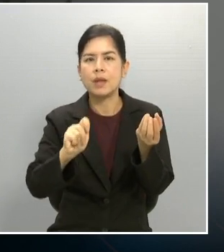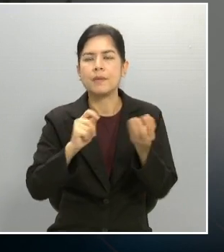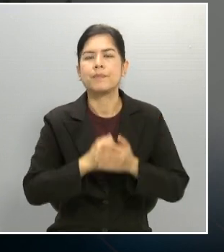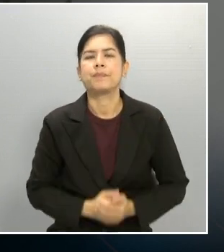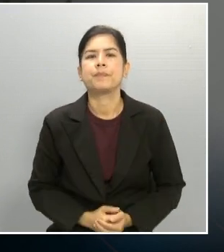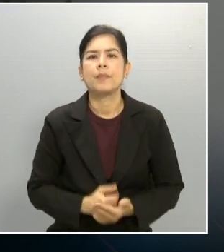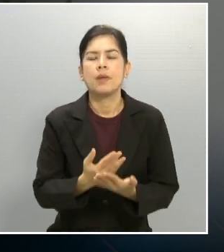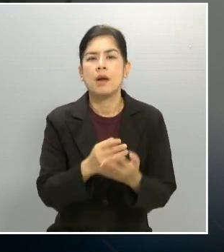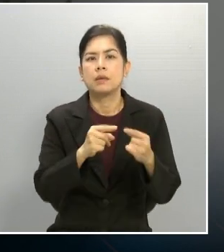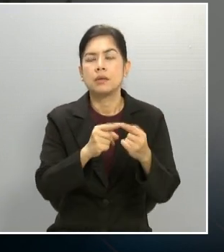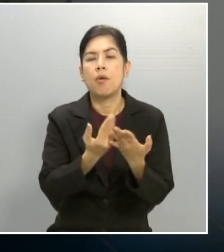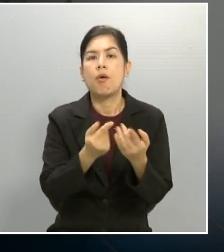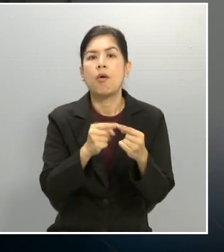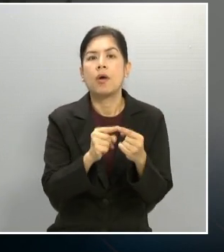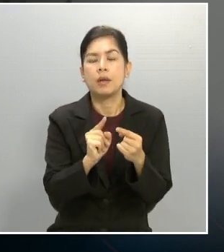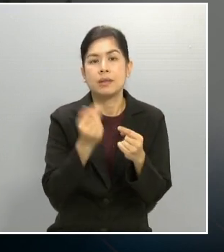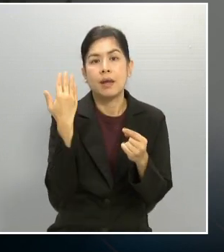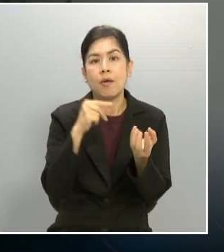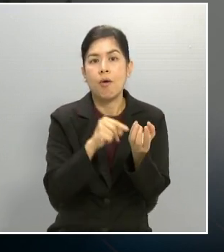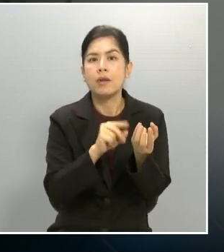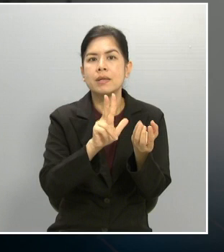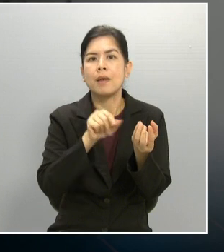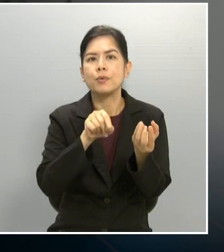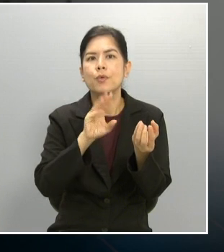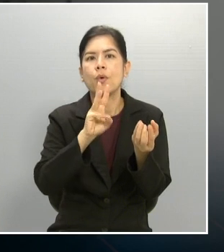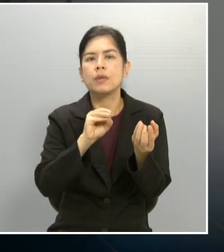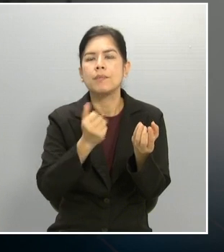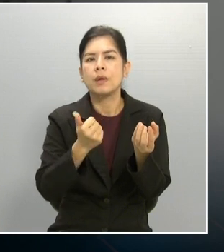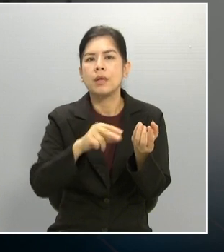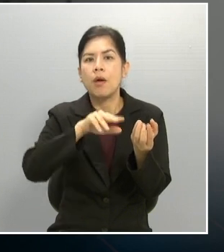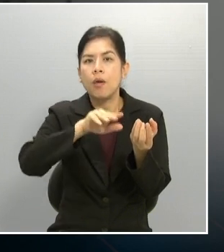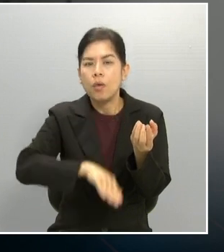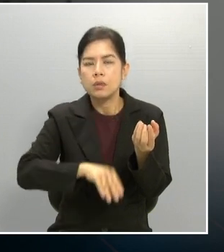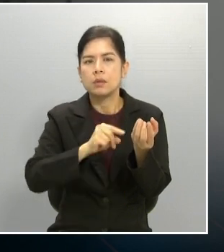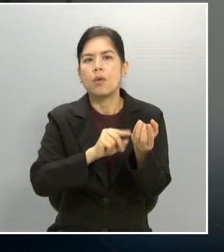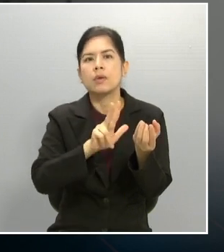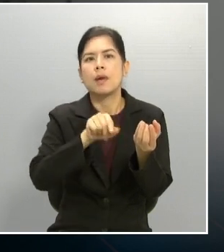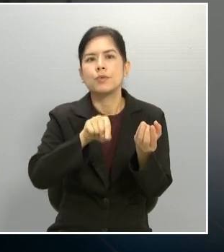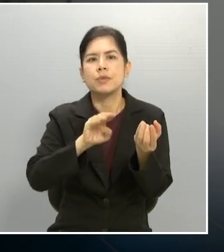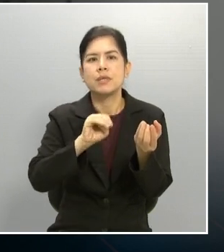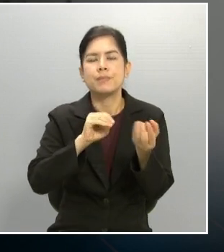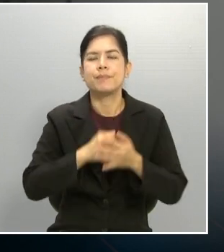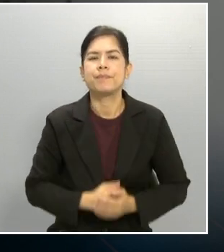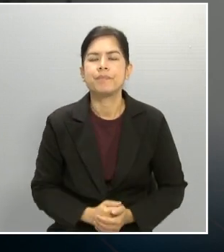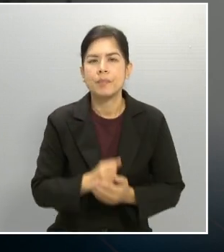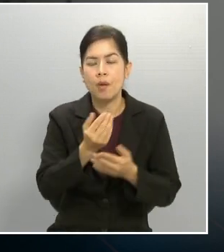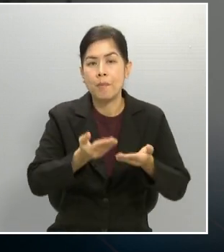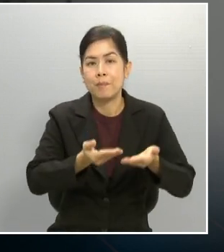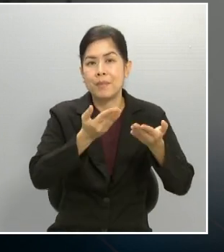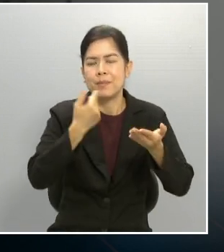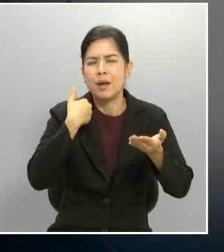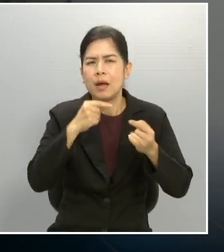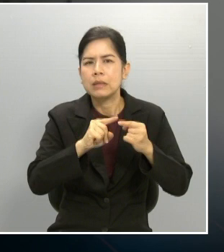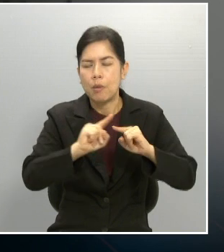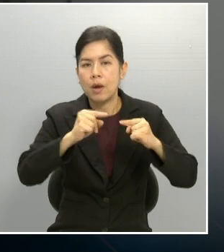จากสามารถ 60ต่อฟองลดลงเหลือ 30บาท 40ต่อฟองโดยเป็นการขยับราคาลงใน